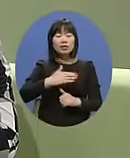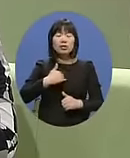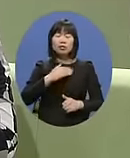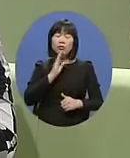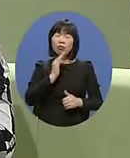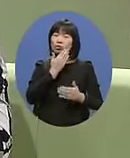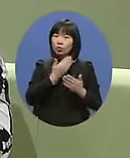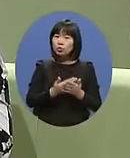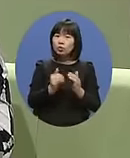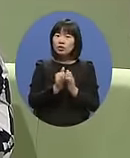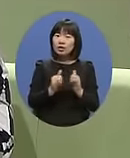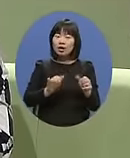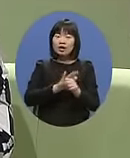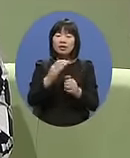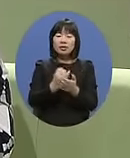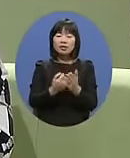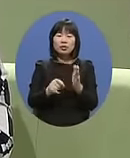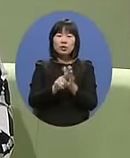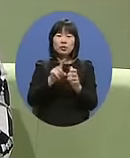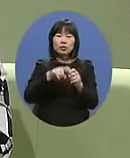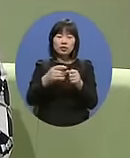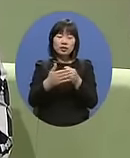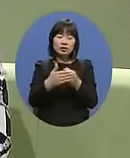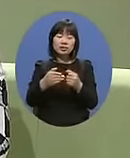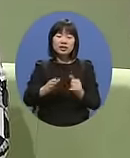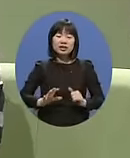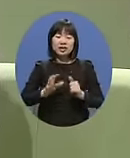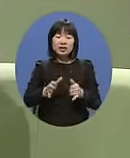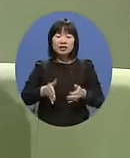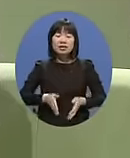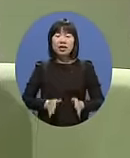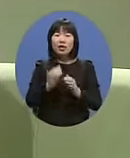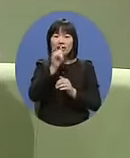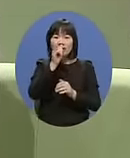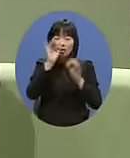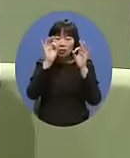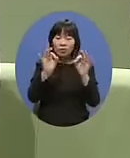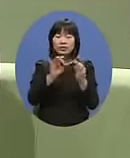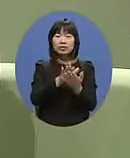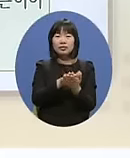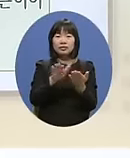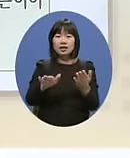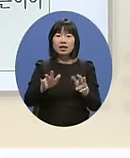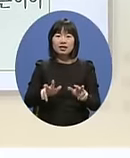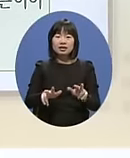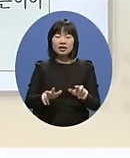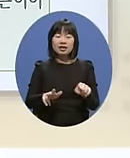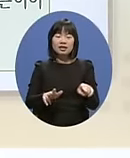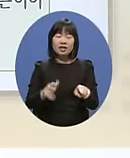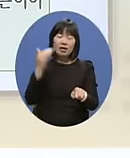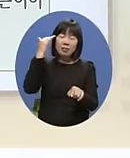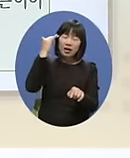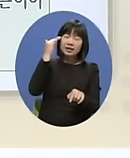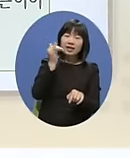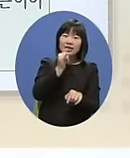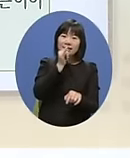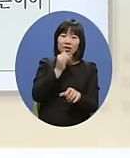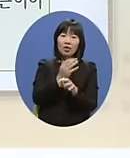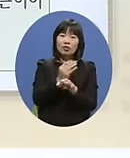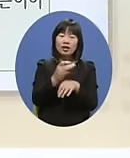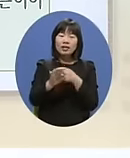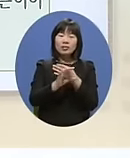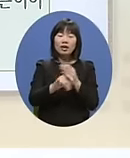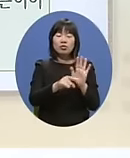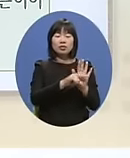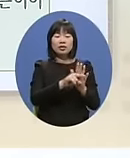소중한 사람이야. 난 사랑받기 위해서 이 세상에 태어났어. 네. 이제 이렇게 보는 겁니다. 그래서 근데 이제 이런 게 훼손될 때가 언제냐면은